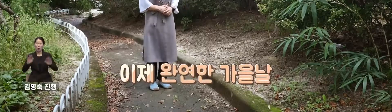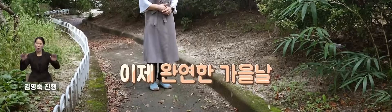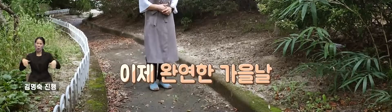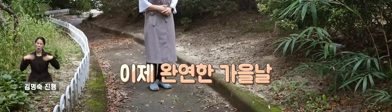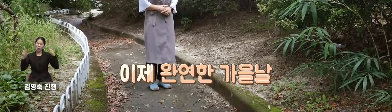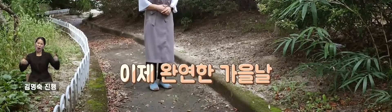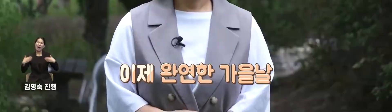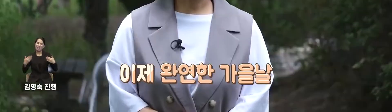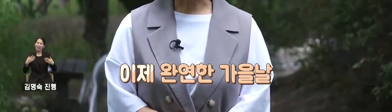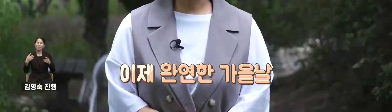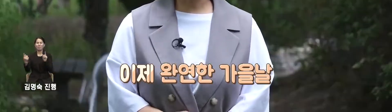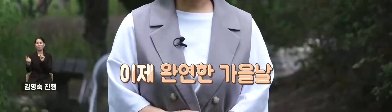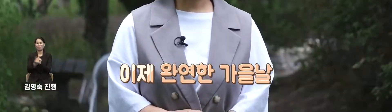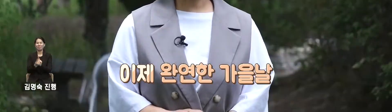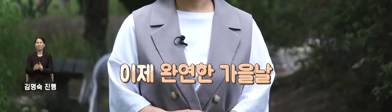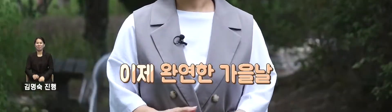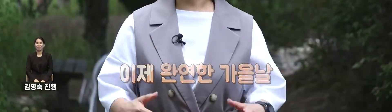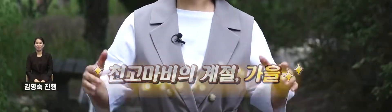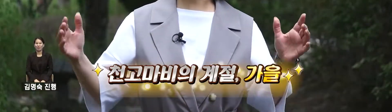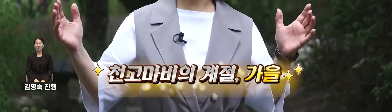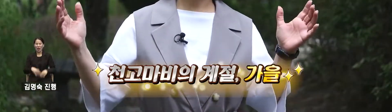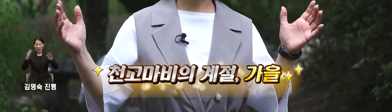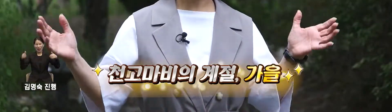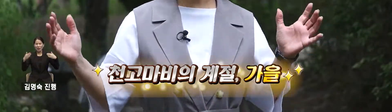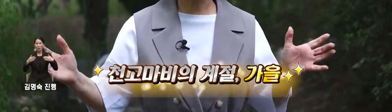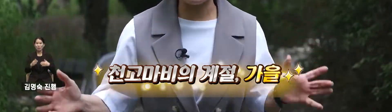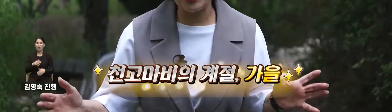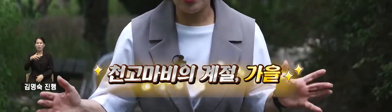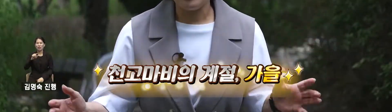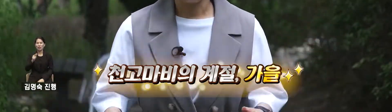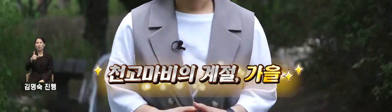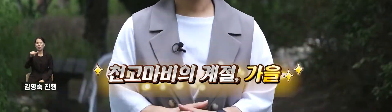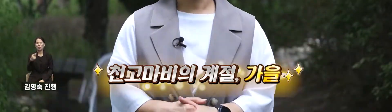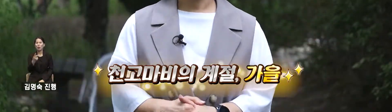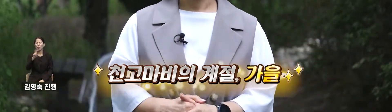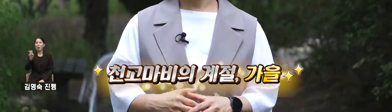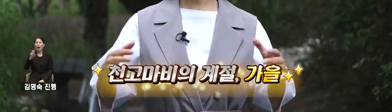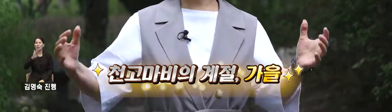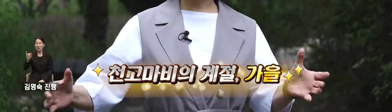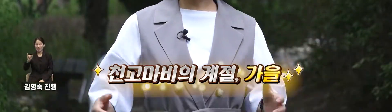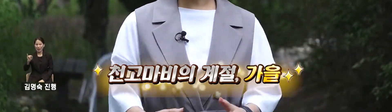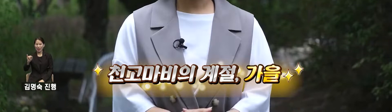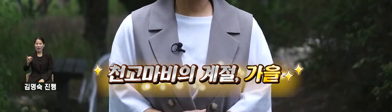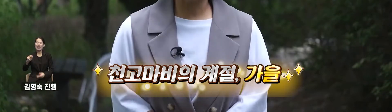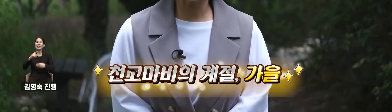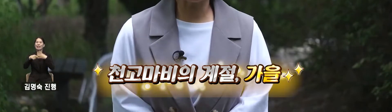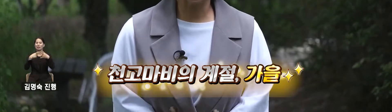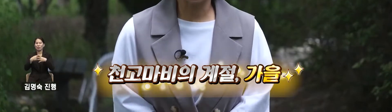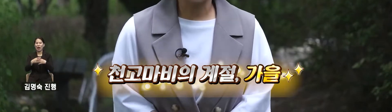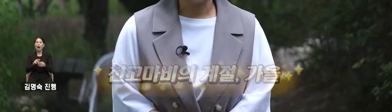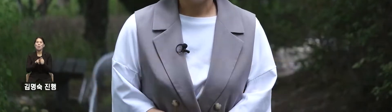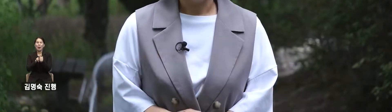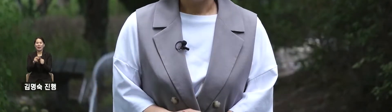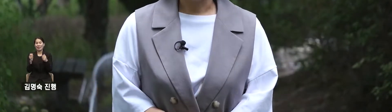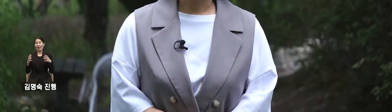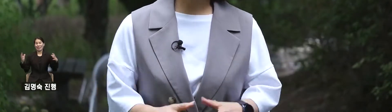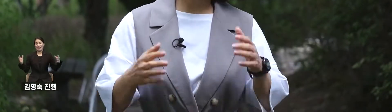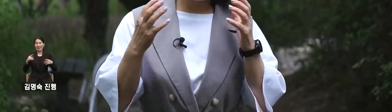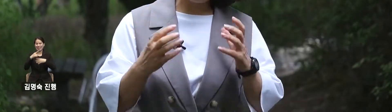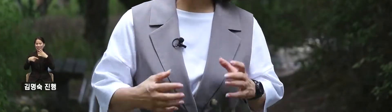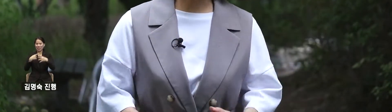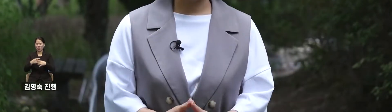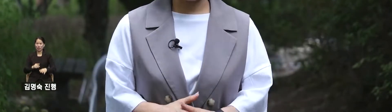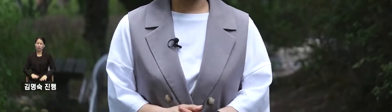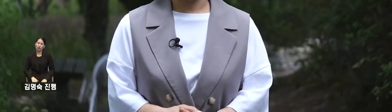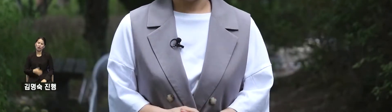것 같습니다. 이 가을이 되면 천고마비의 계절. 예, 말이 살찐다는 계절인데요. 저는